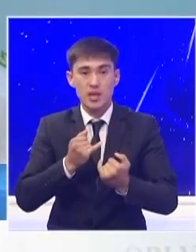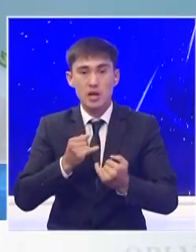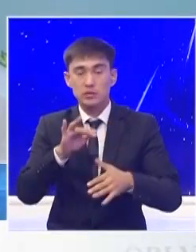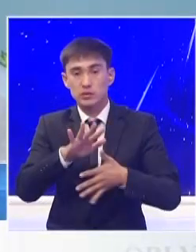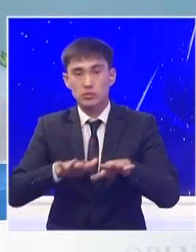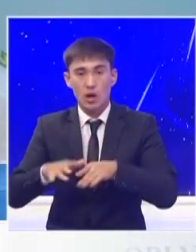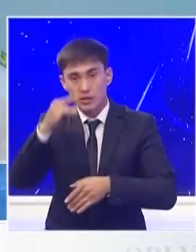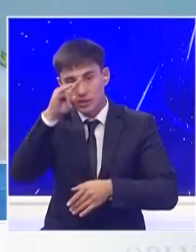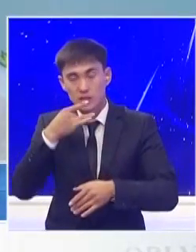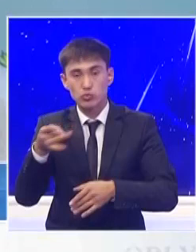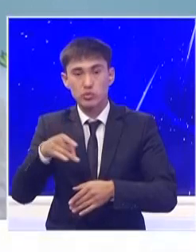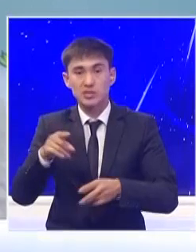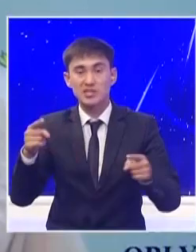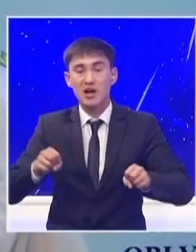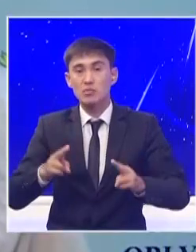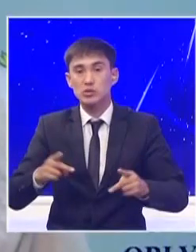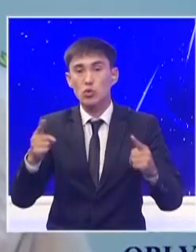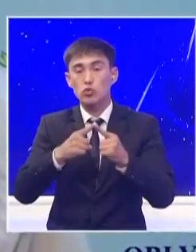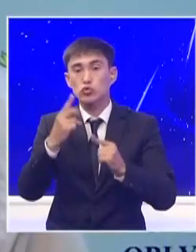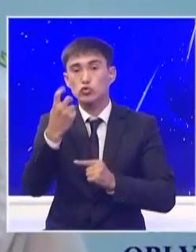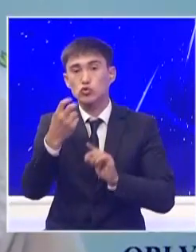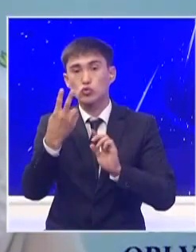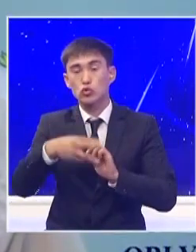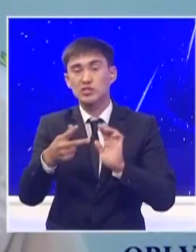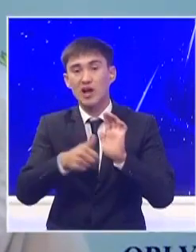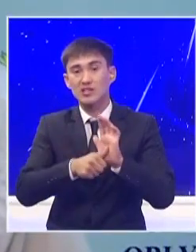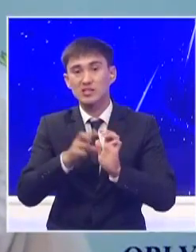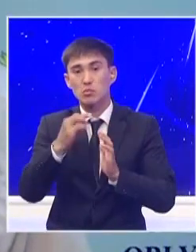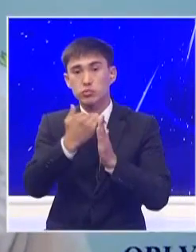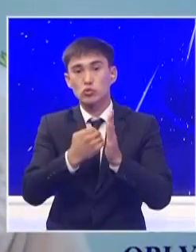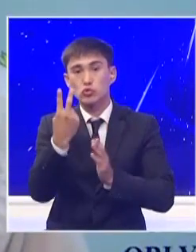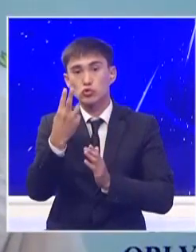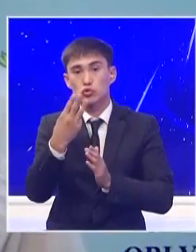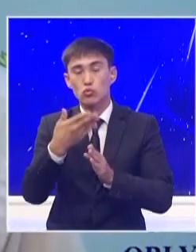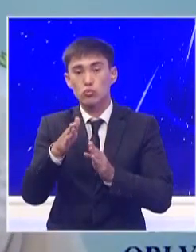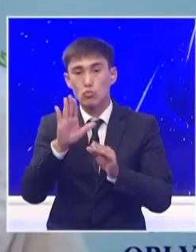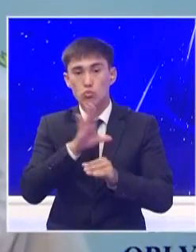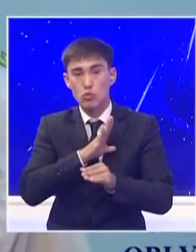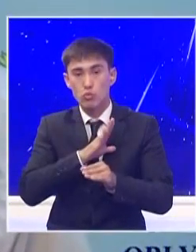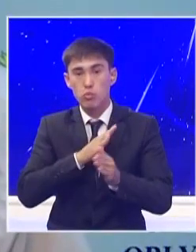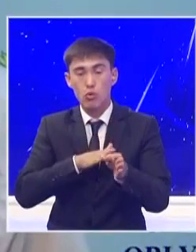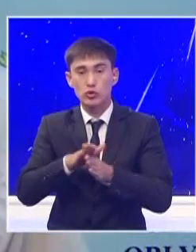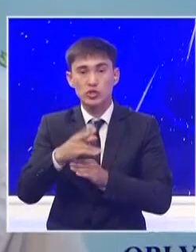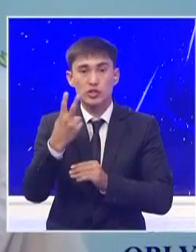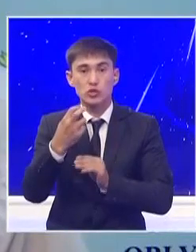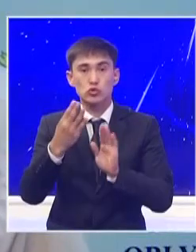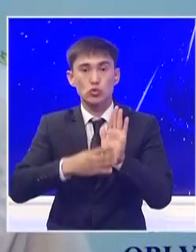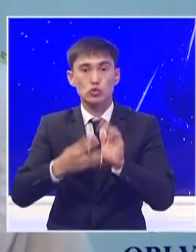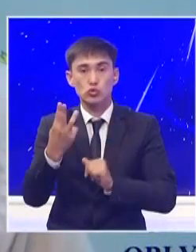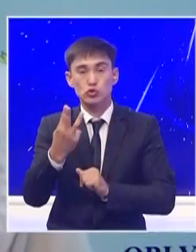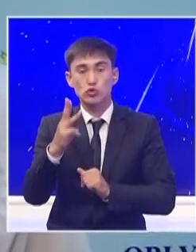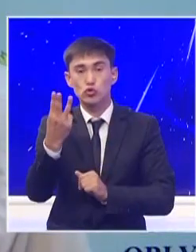бойынша Қазақстан Республикасы Қылмыстық кодексінің 106 бабы 3 бөлігі және Қазақстан Республикасы Қылмыстық кодексінің 293 бабының